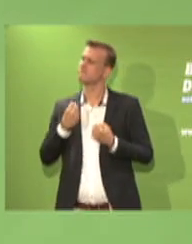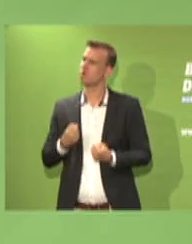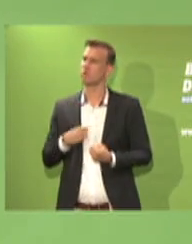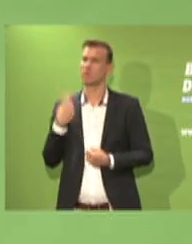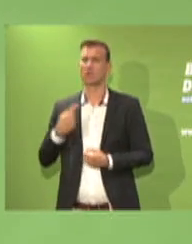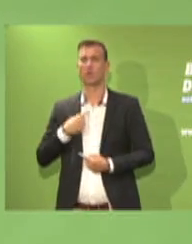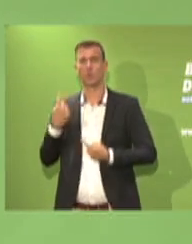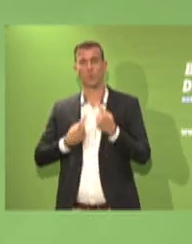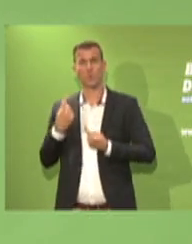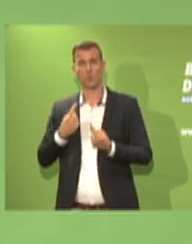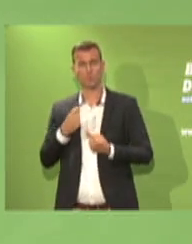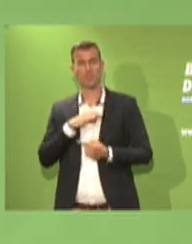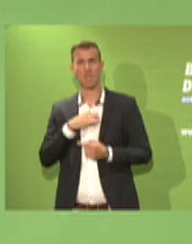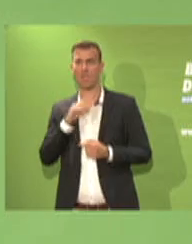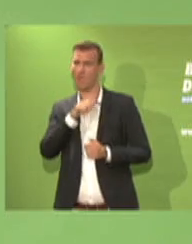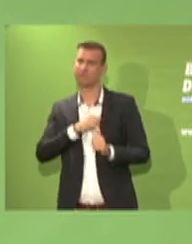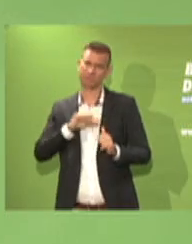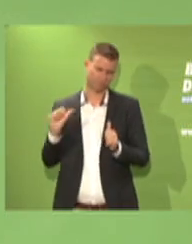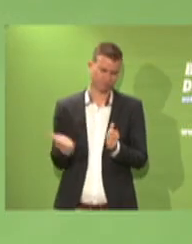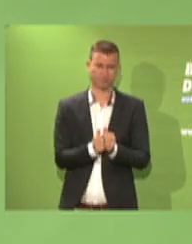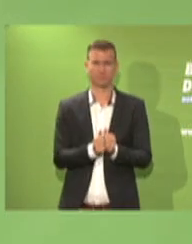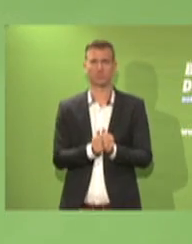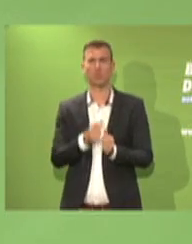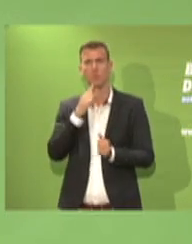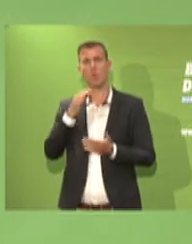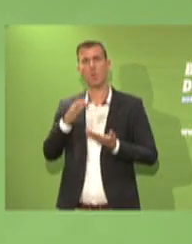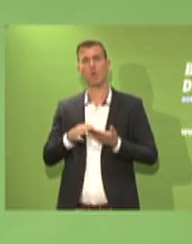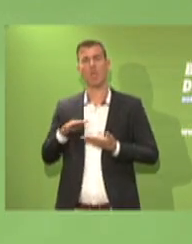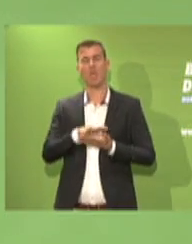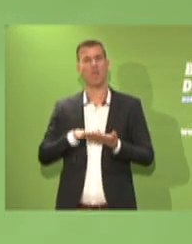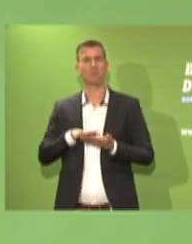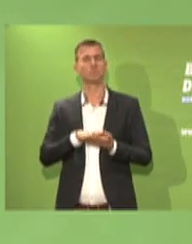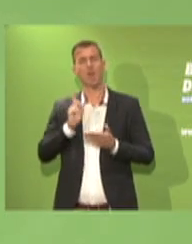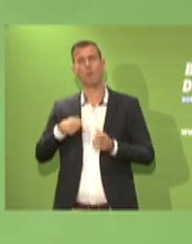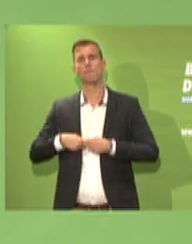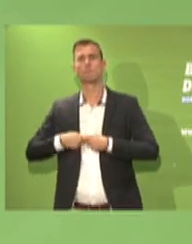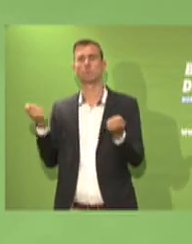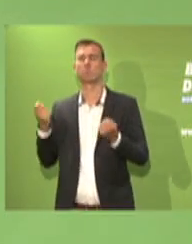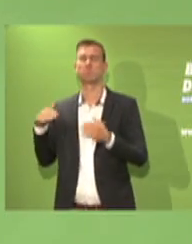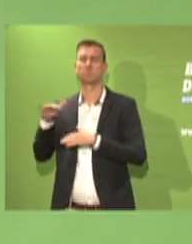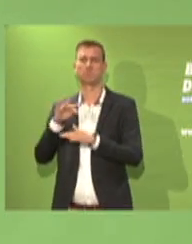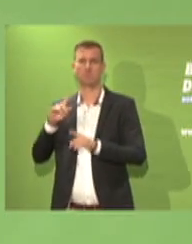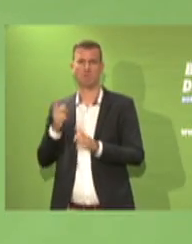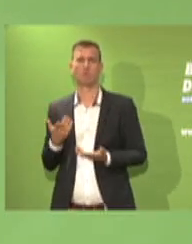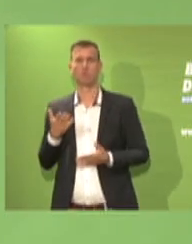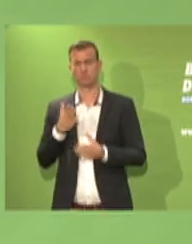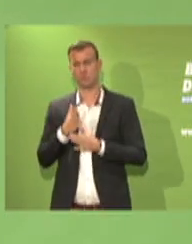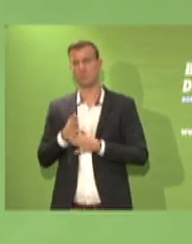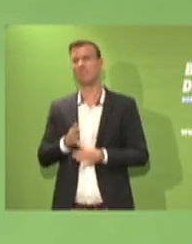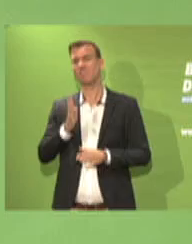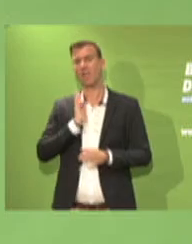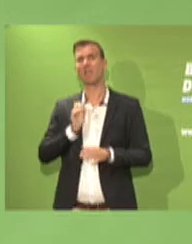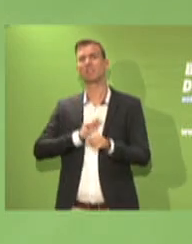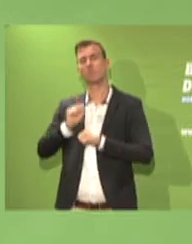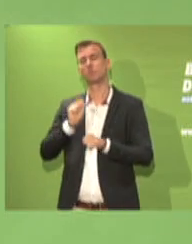stehen an der Seite dieser Menschen. Und das tun wir nicht nur in der lokalen Ebene, sondern auch auf der Bundesebene. Wir haben seit 4 Jahren die Demonstration